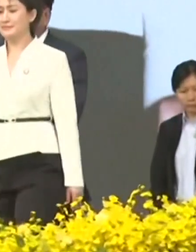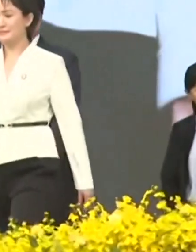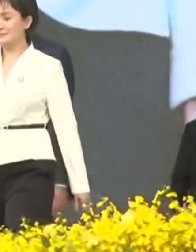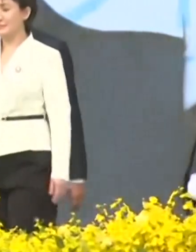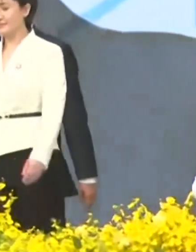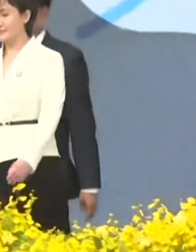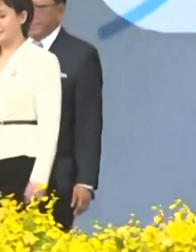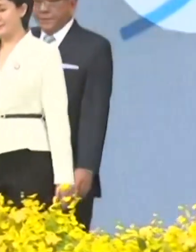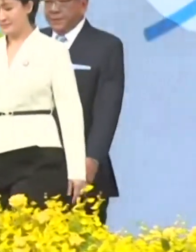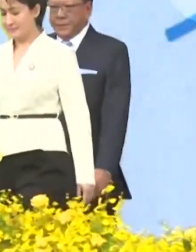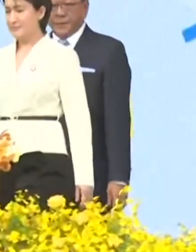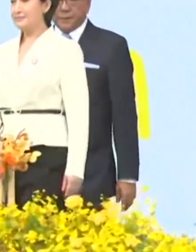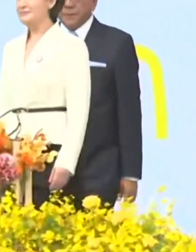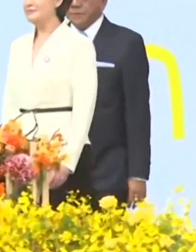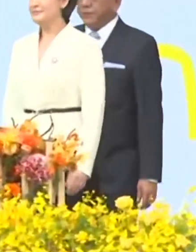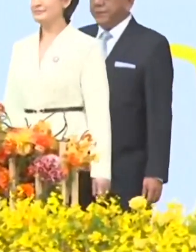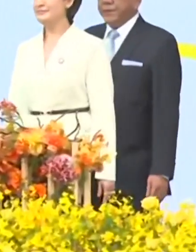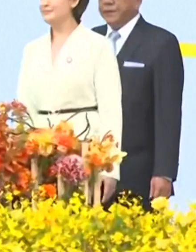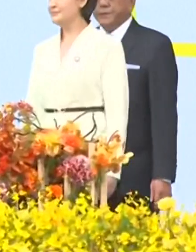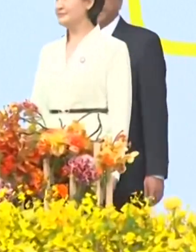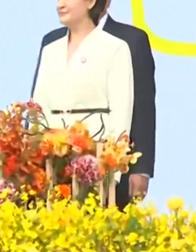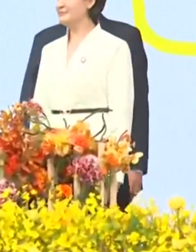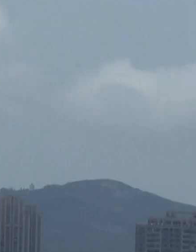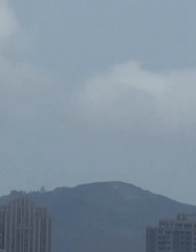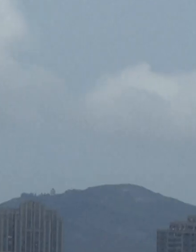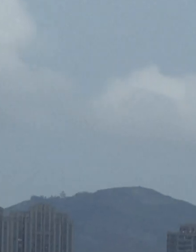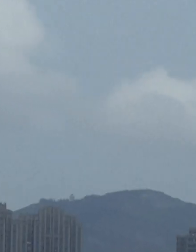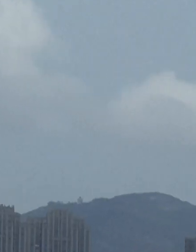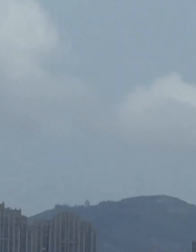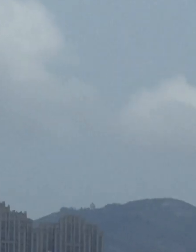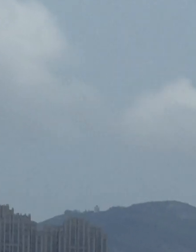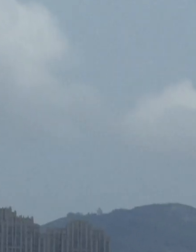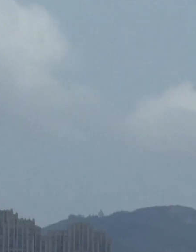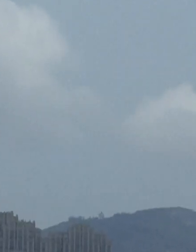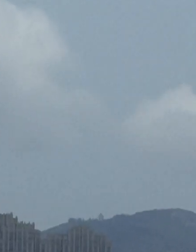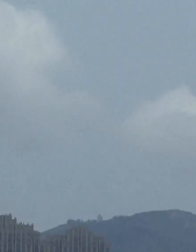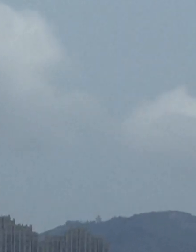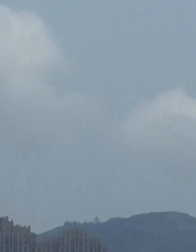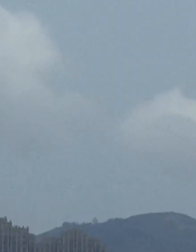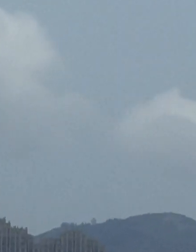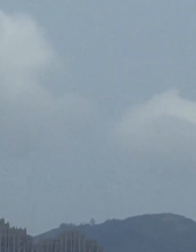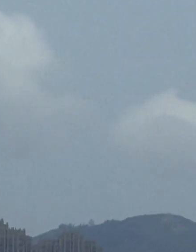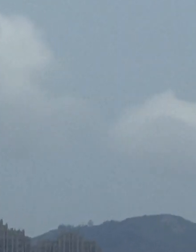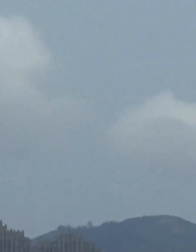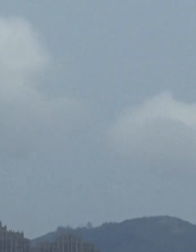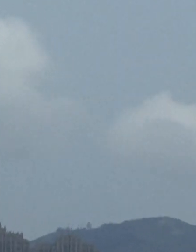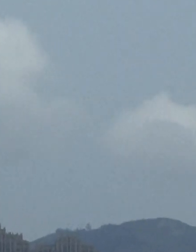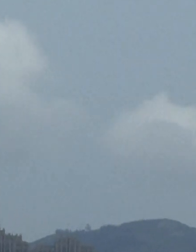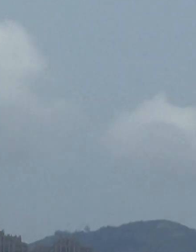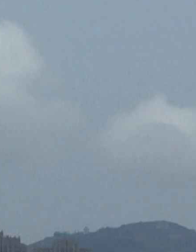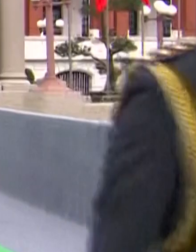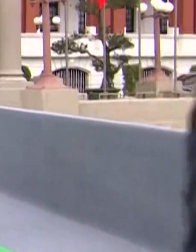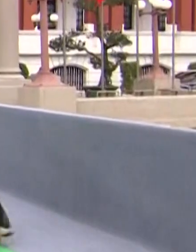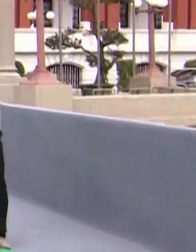Novi predsednik je rojake pozval k še bolj odločni obrambi domovine in naroda, saj je Kitajska že velikokrat poskušala na otok poslati svoje